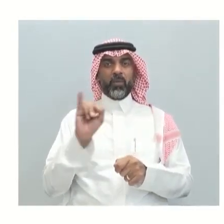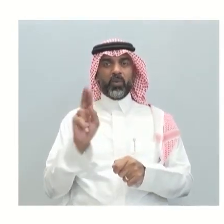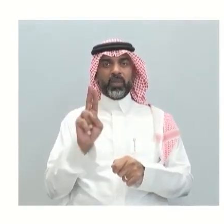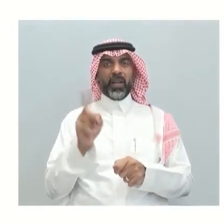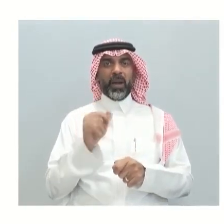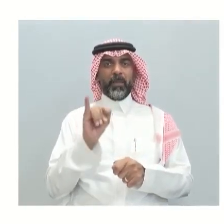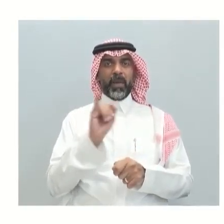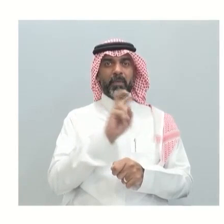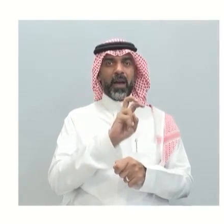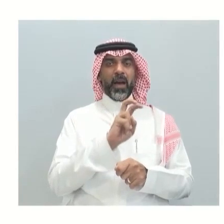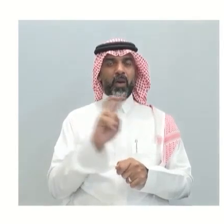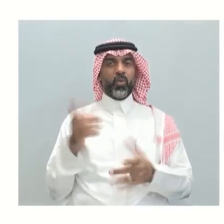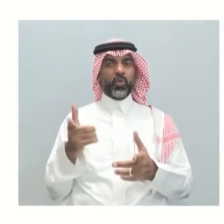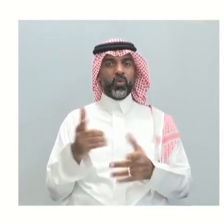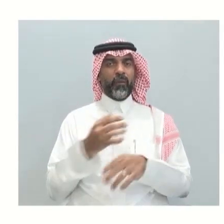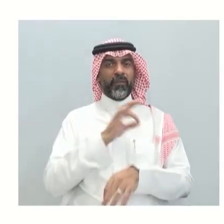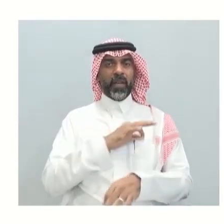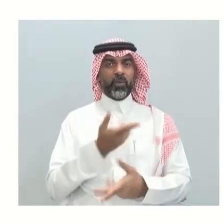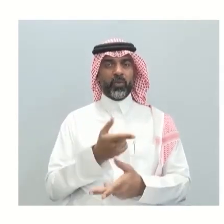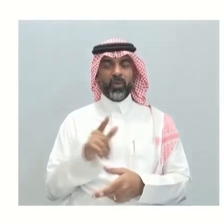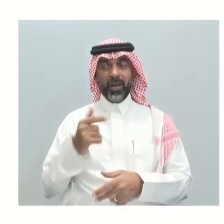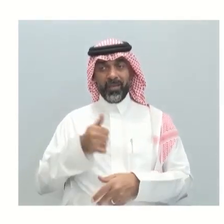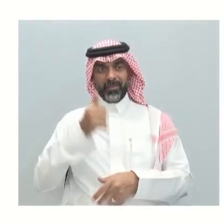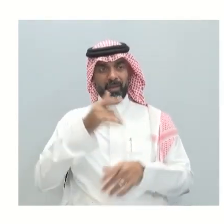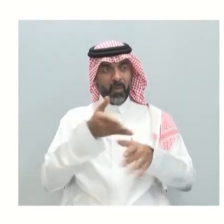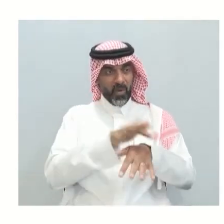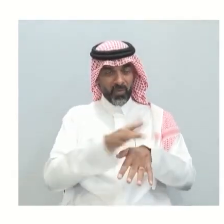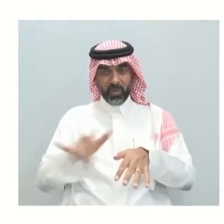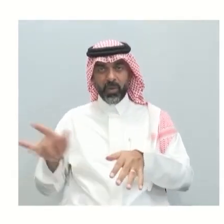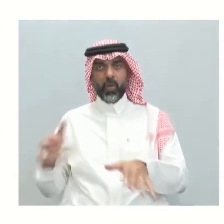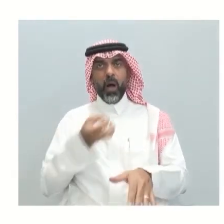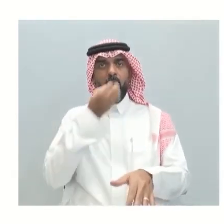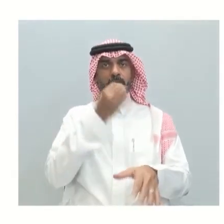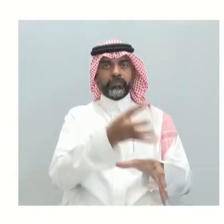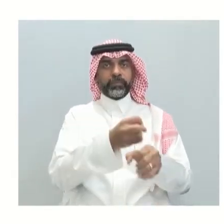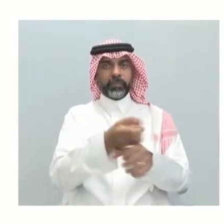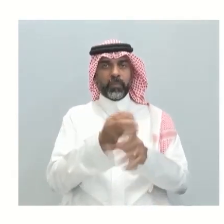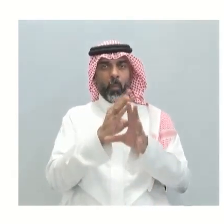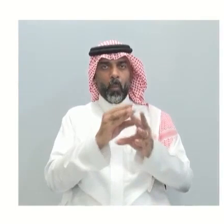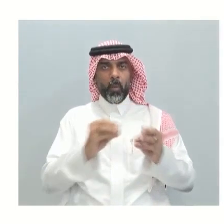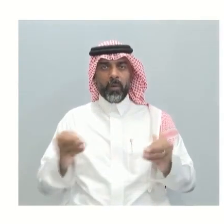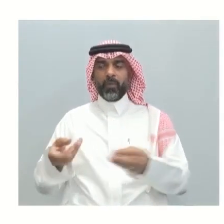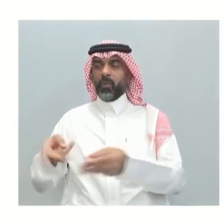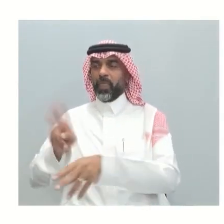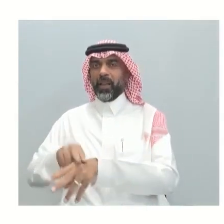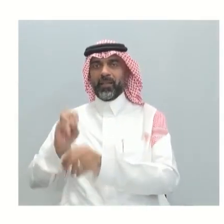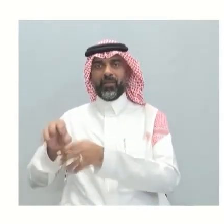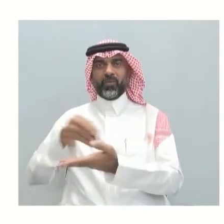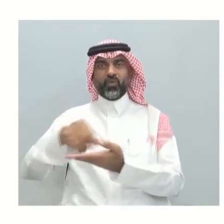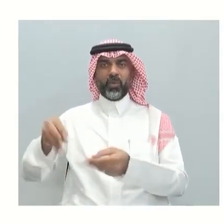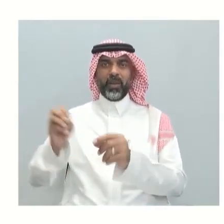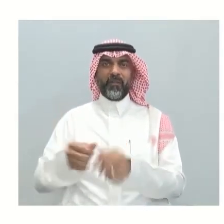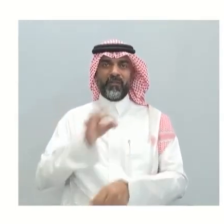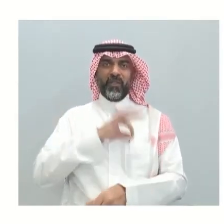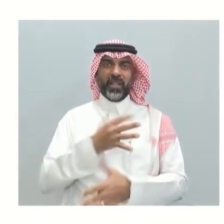شريحت الاخيره تساعد في تحليل المخلوقات الميته وتسهم في اعاده تدوير المواد في سؤالنا